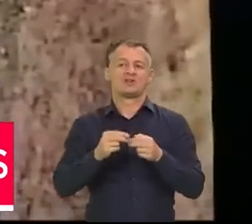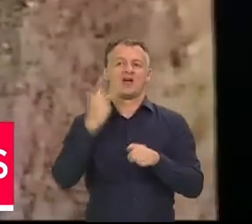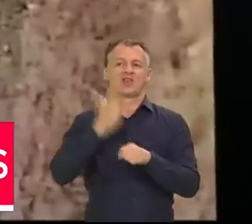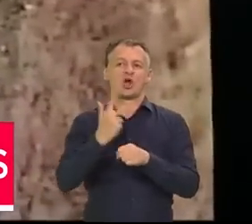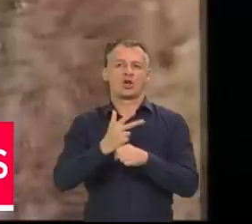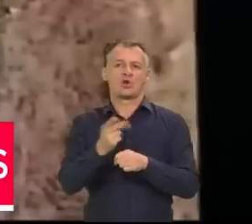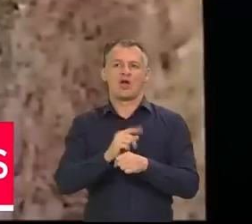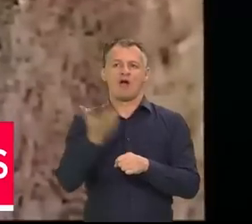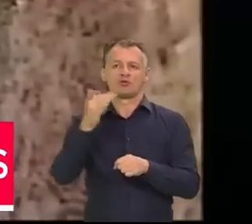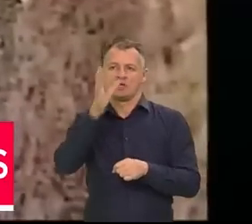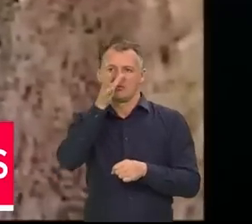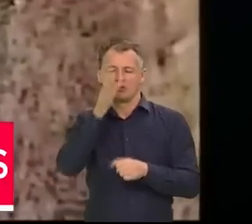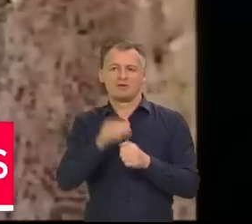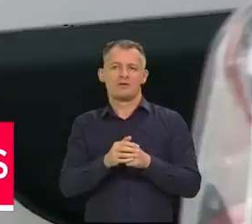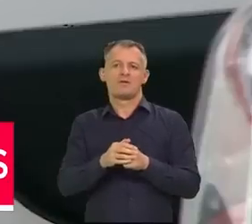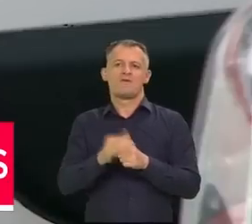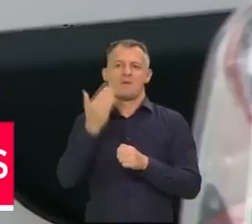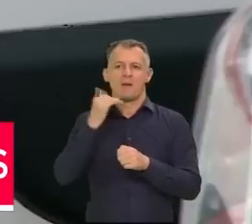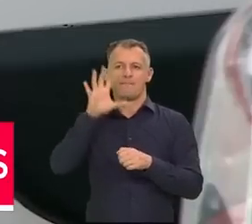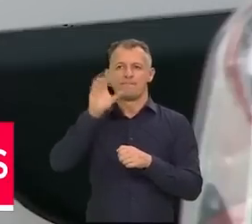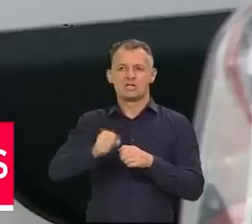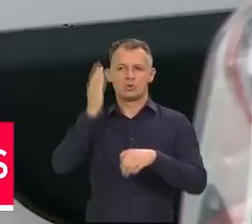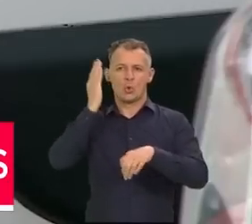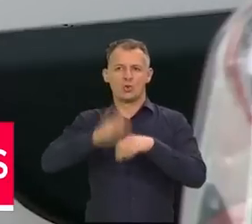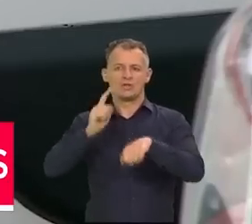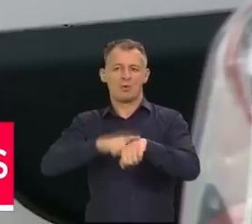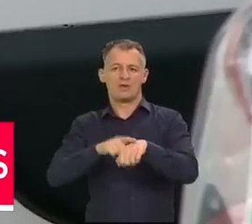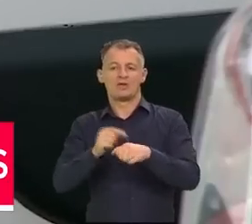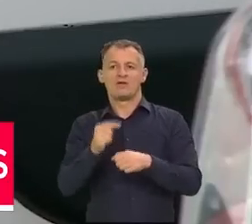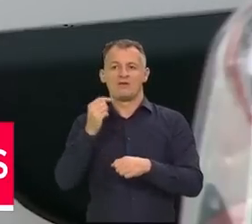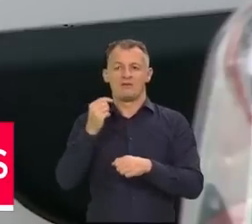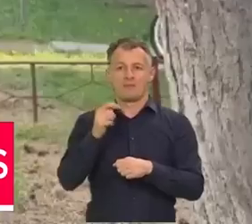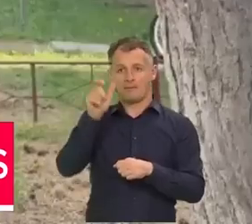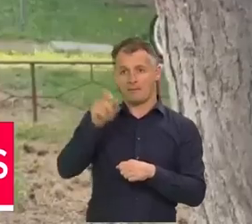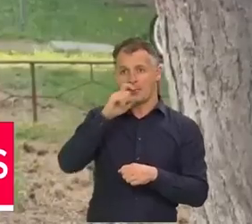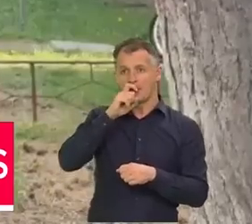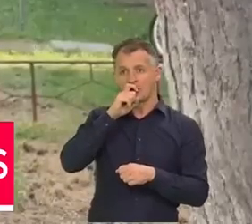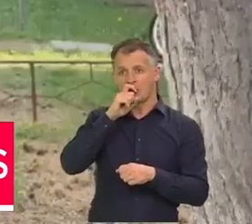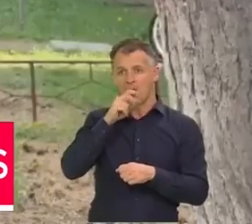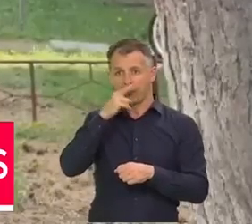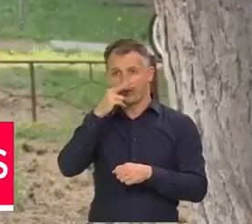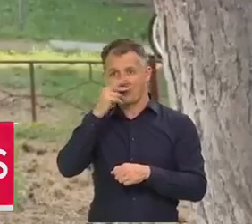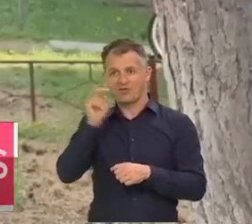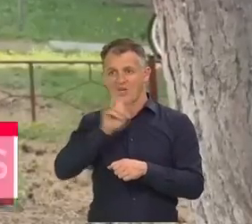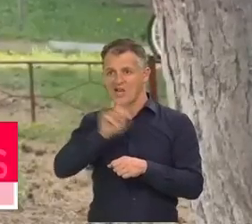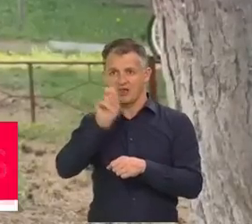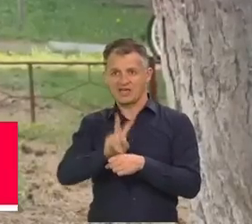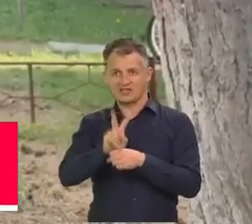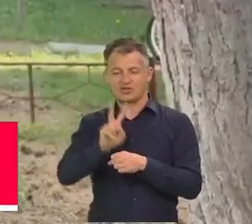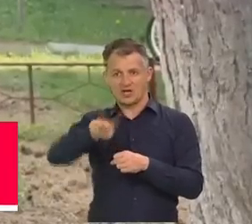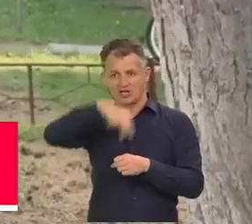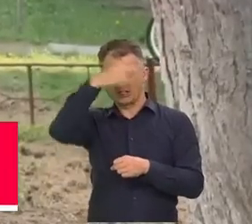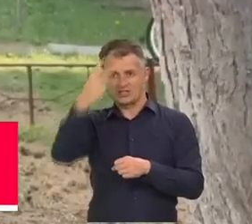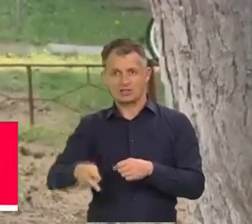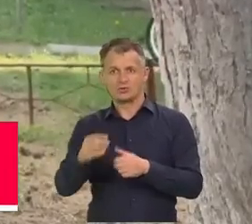a vrut să iasă, așa că femeia l-a prins în ultimul moment. Francezul a profitat de neatenția ei și a sărit. Persoana a fost transportată la spital în vederea